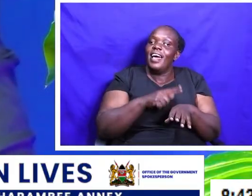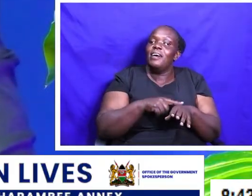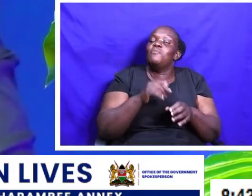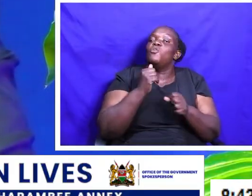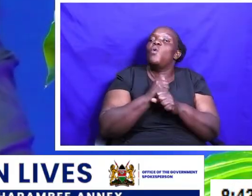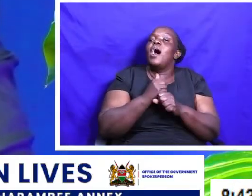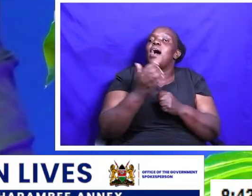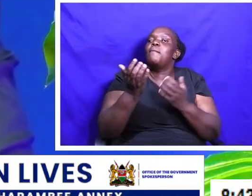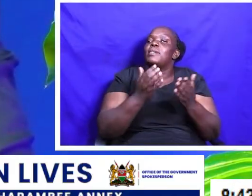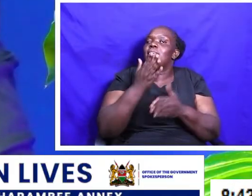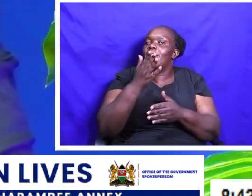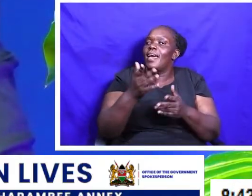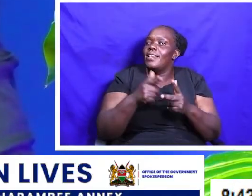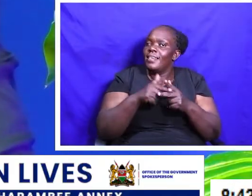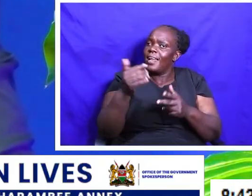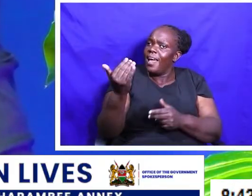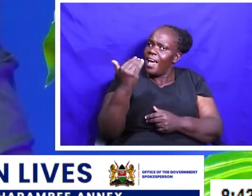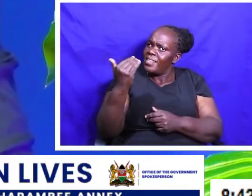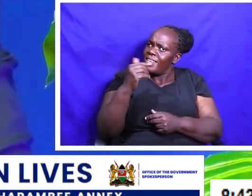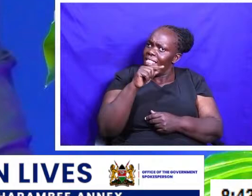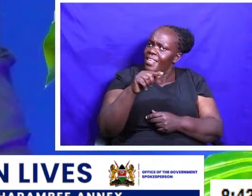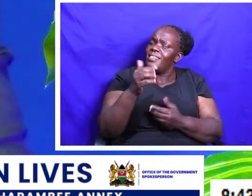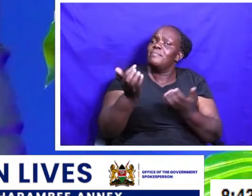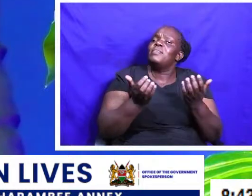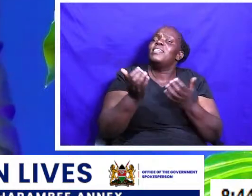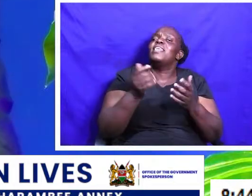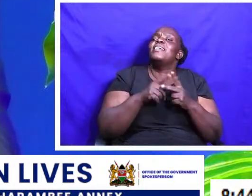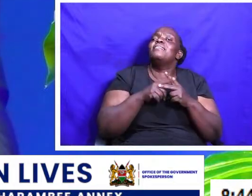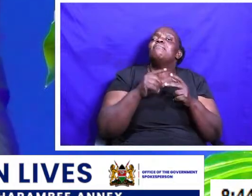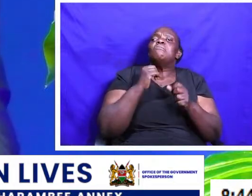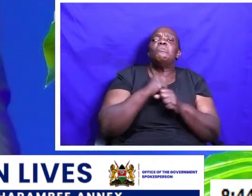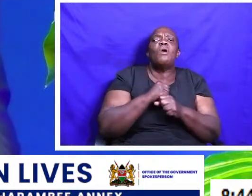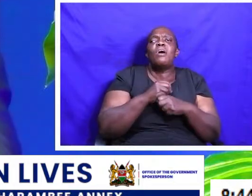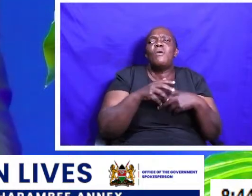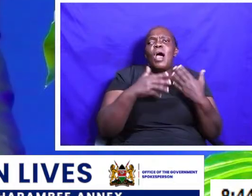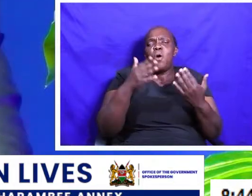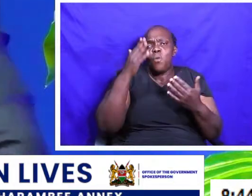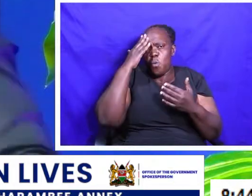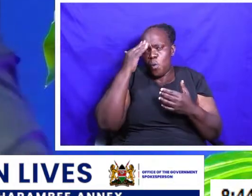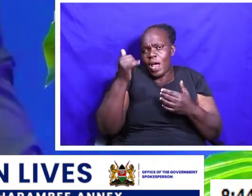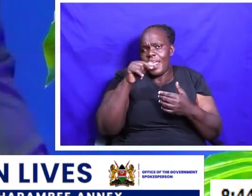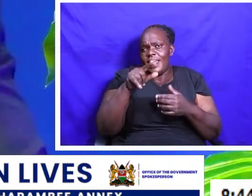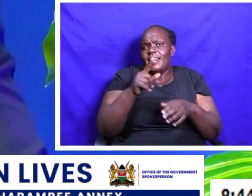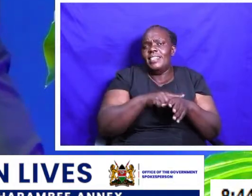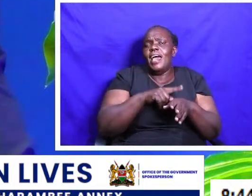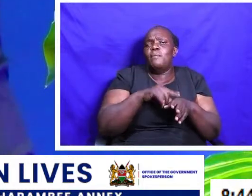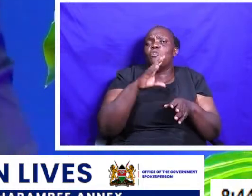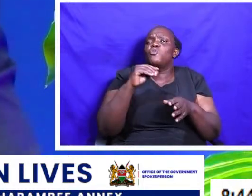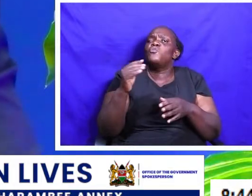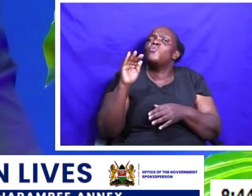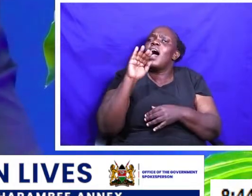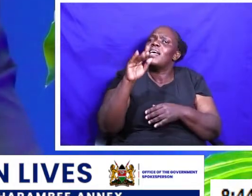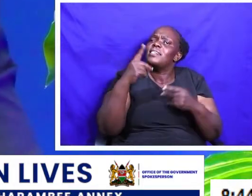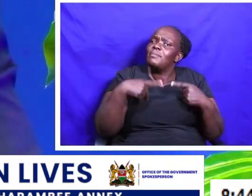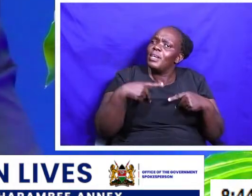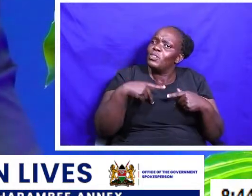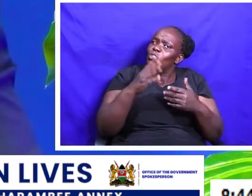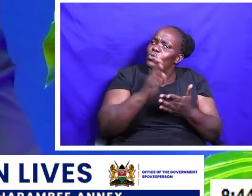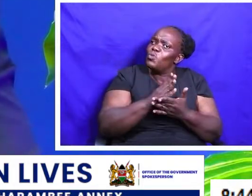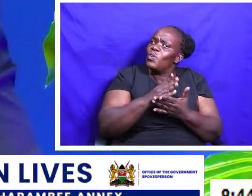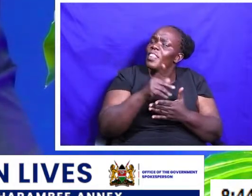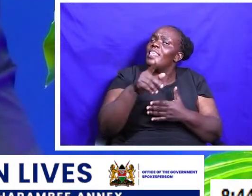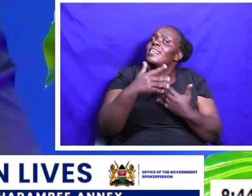wakati tukichapa hiyo biashara tukaanza kujiuliza, na hii biashara tutaezana aje? Because hiyo wakati tunaenda kuuliza